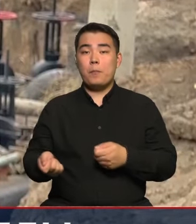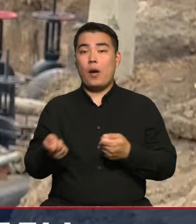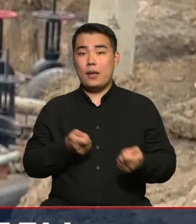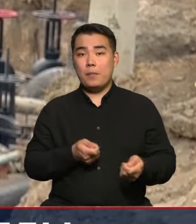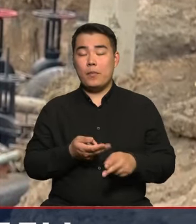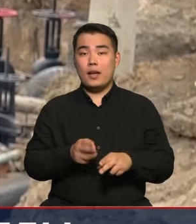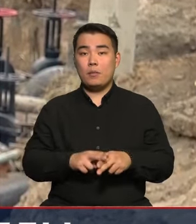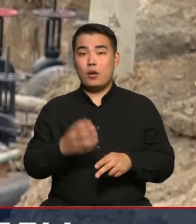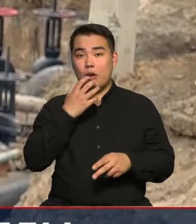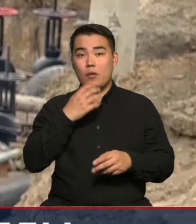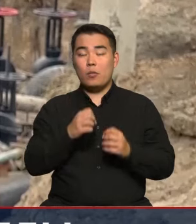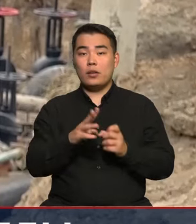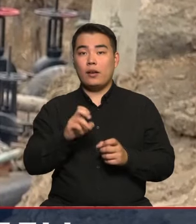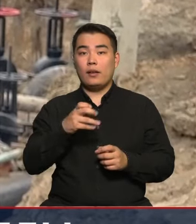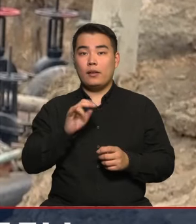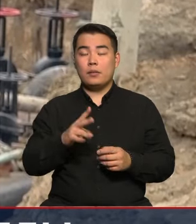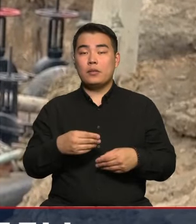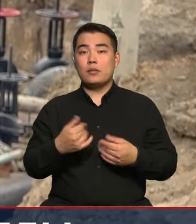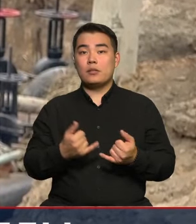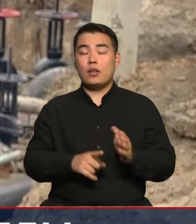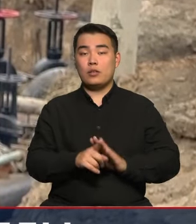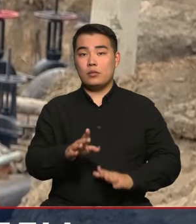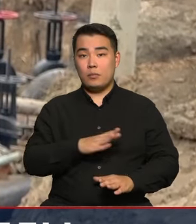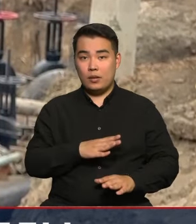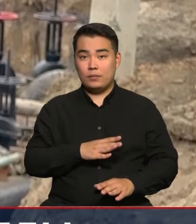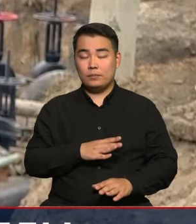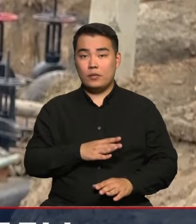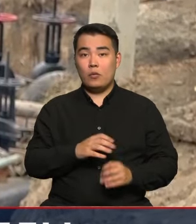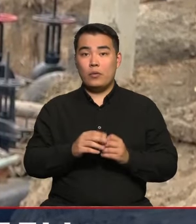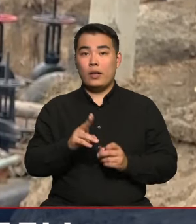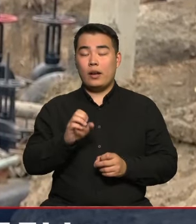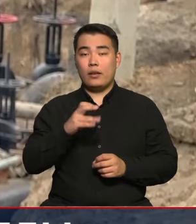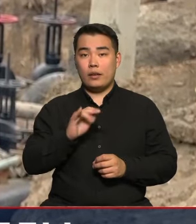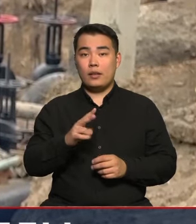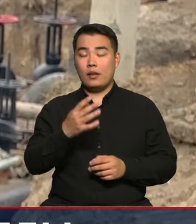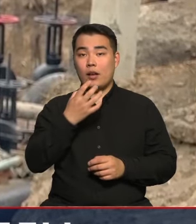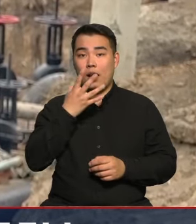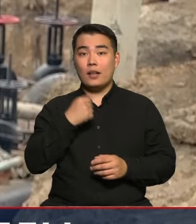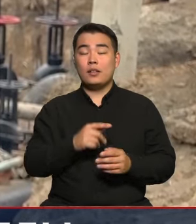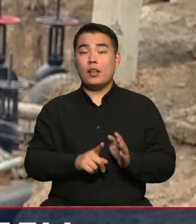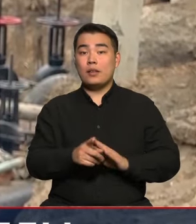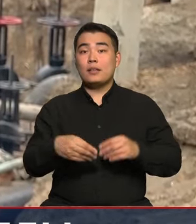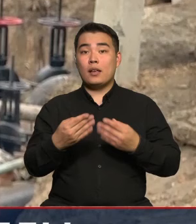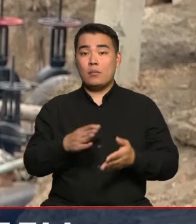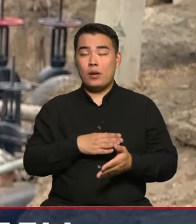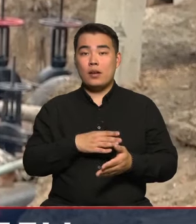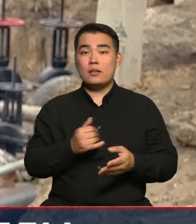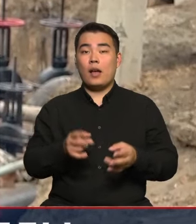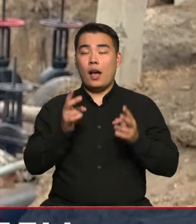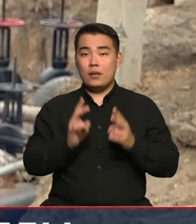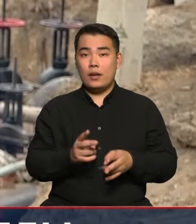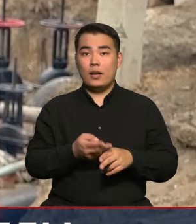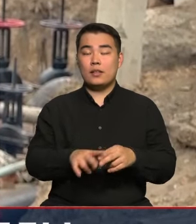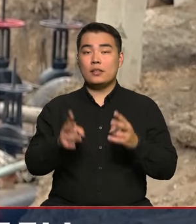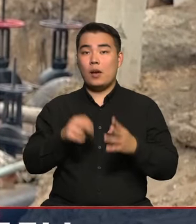әкелгендіктен жылу 14-ші қазаннан бастап беріле бастады. 14-ші қазаннан бастап жылу берілгеннен кейін авария болған соң